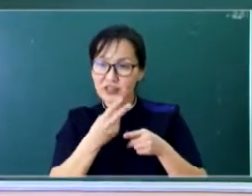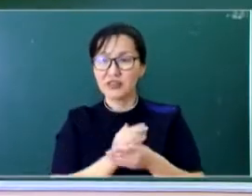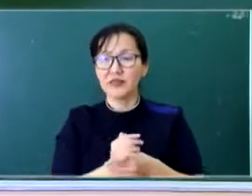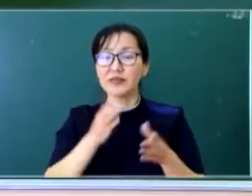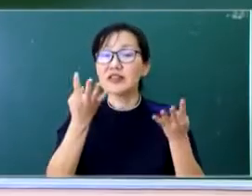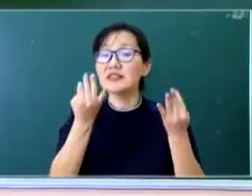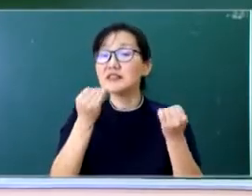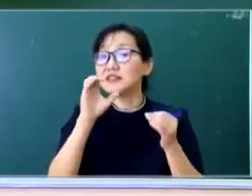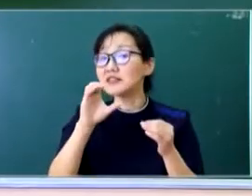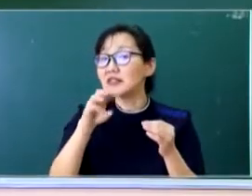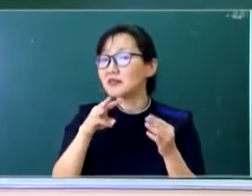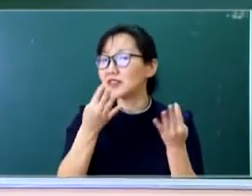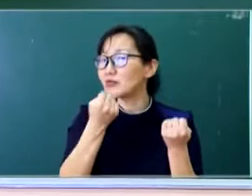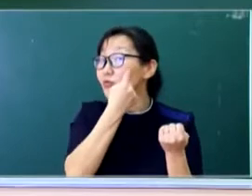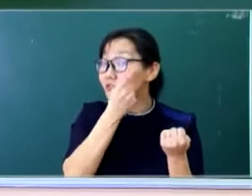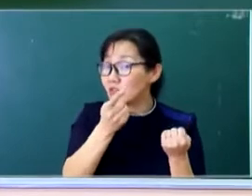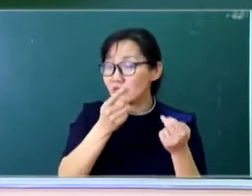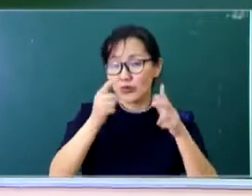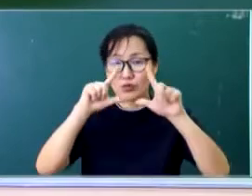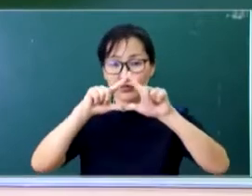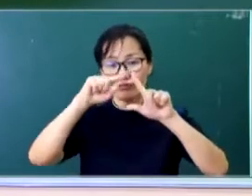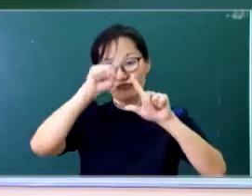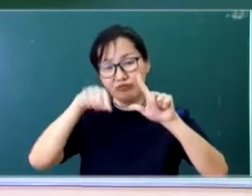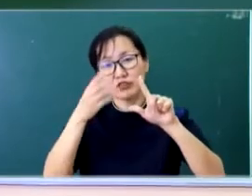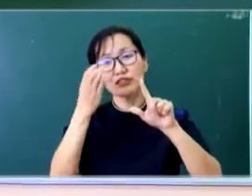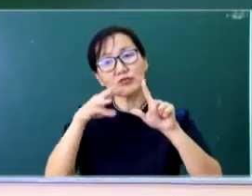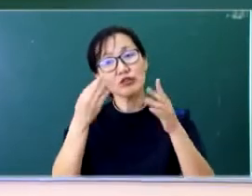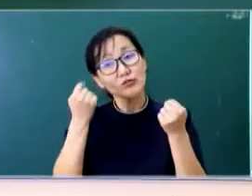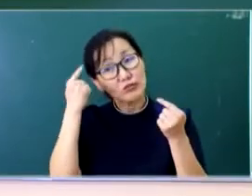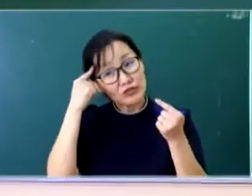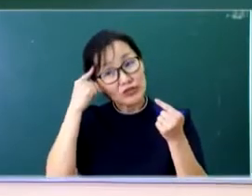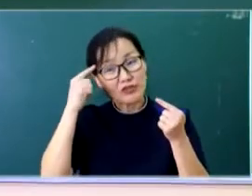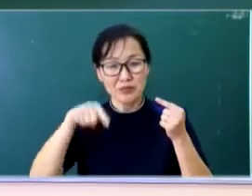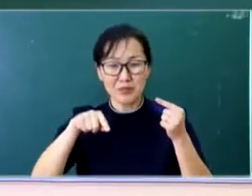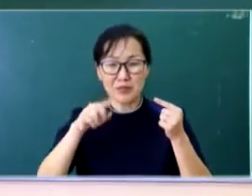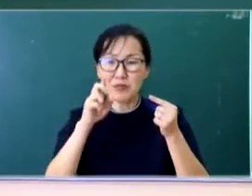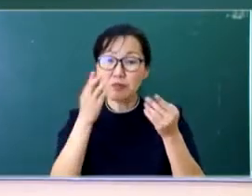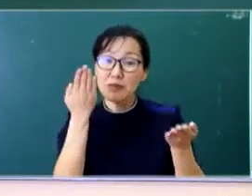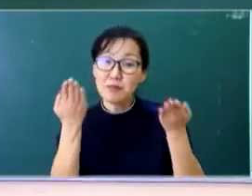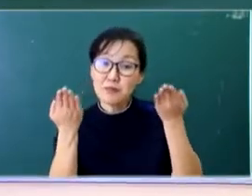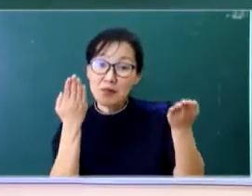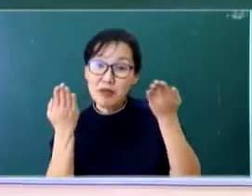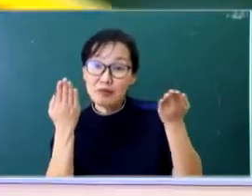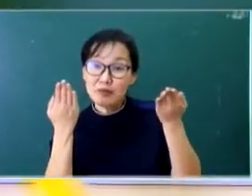Хэдэн сантиметр байгаа бол, хэдэн метр байгаа бол. Та нар өөрсдөө баримжаалаарай.